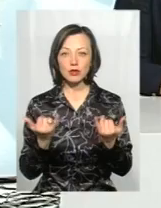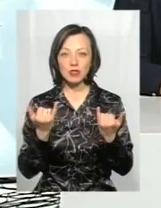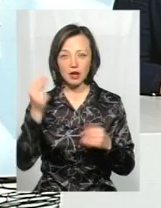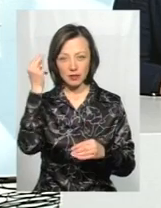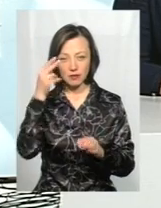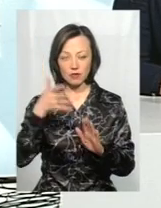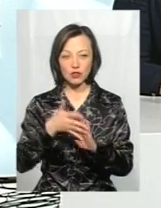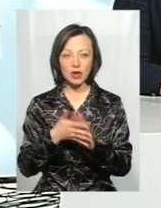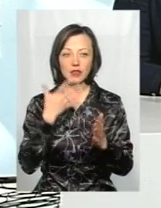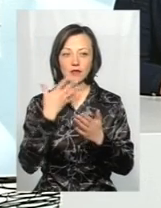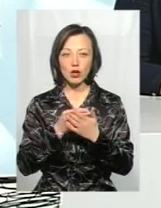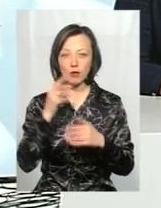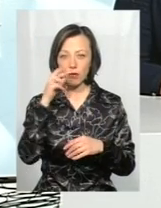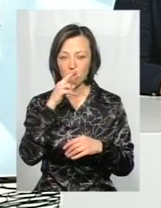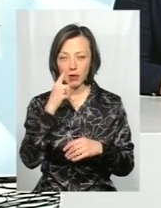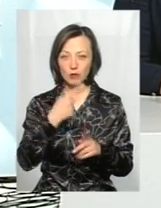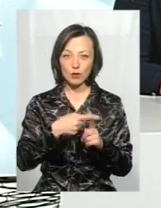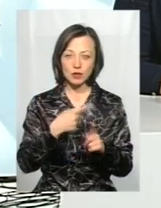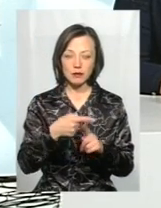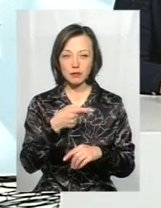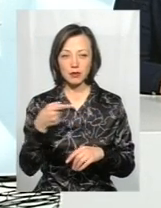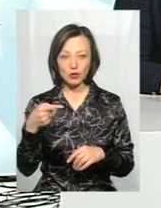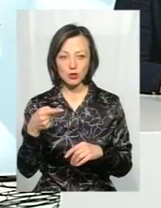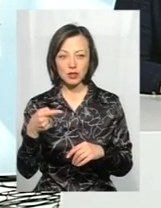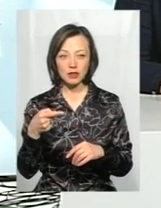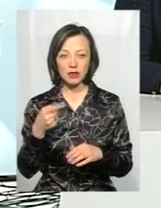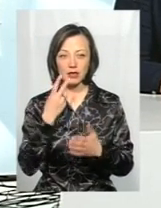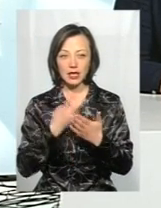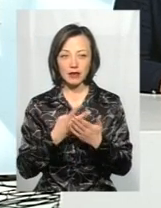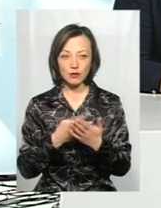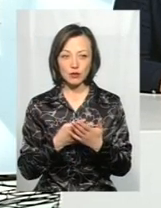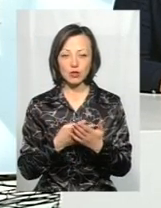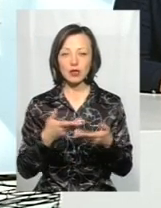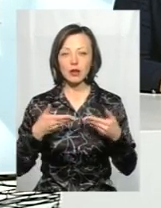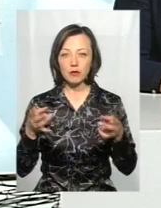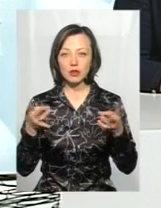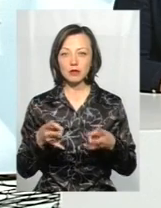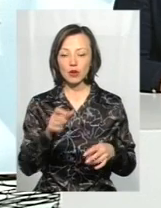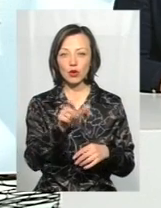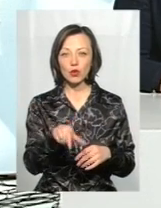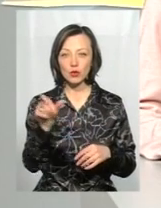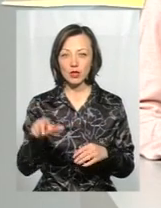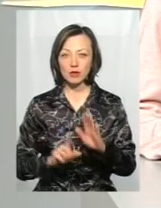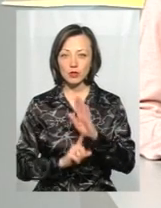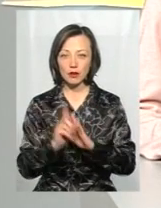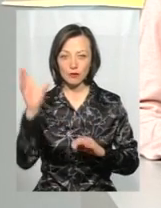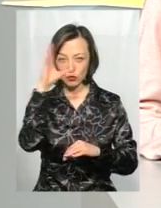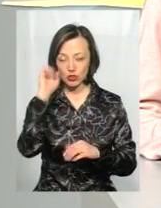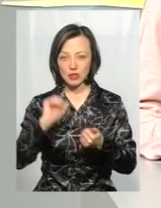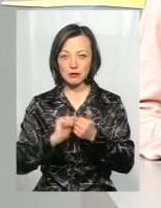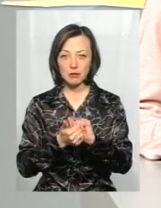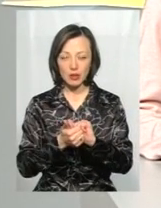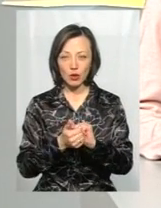вивчаємо свої помилки, свої плюси, свої мінуси. Ми дивимося вже, що нам потрібно людей запускати в нічну зміну. Тому що